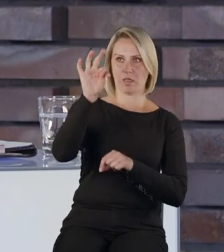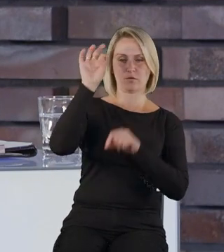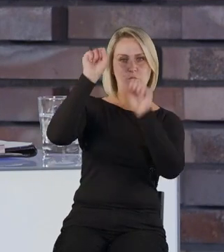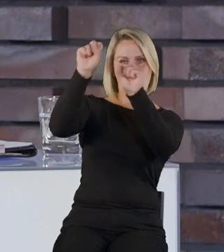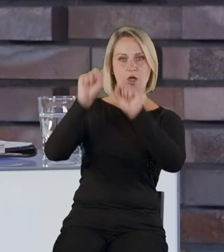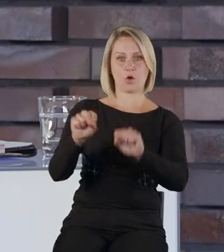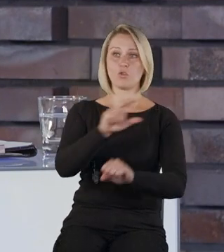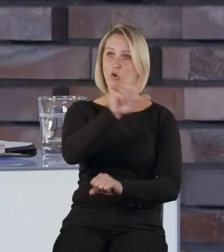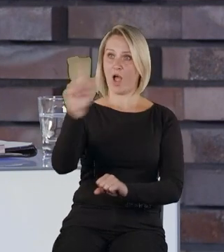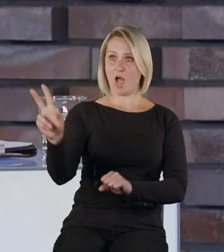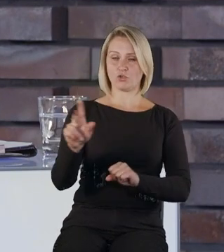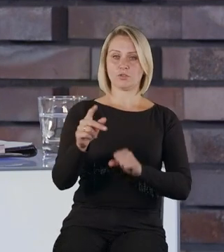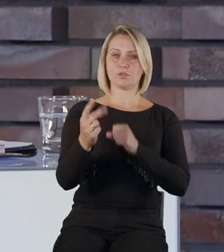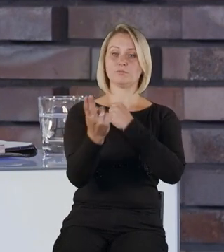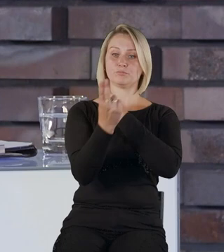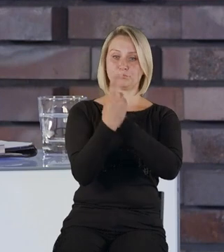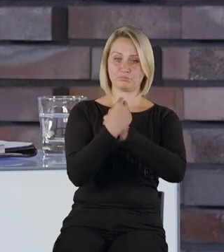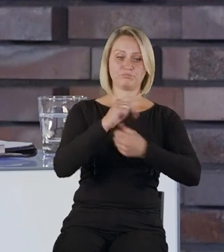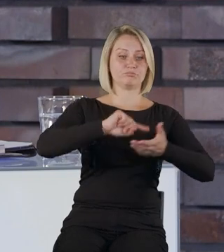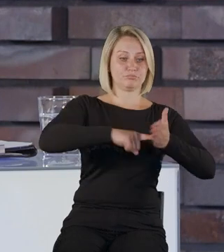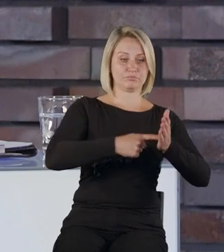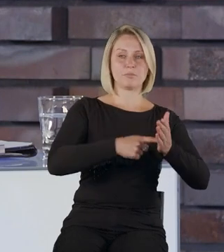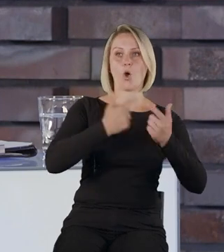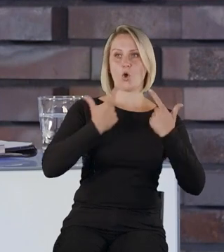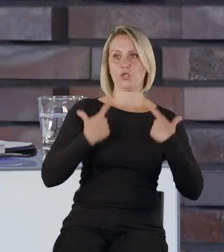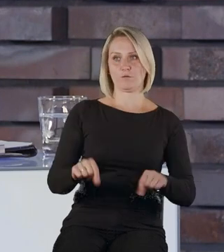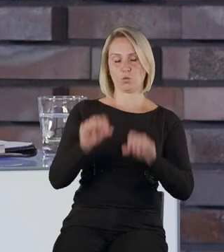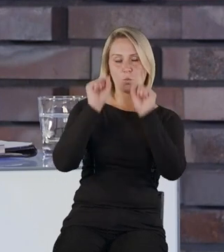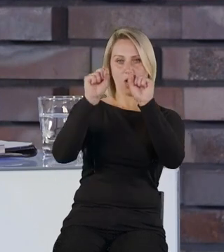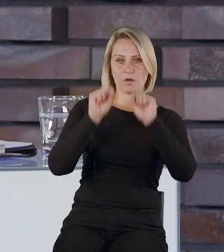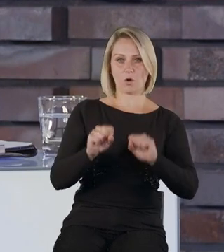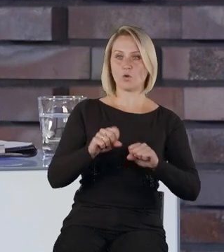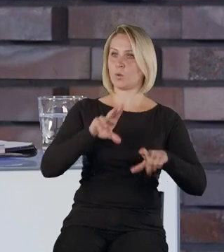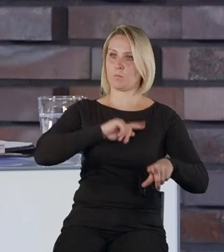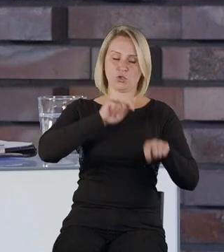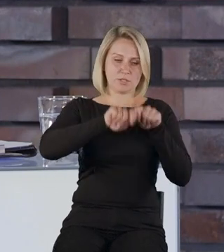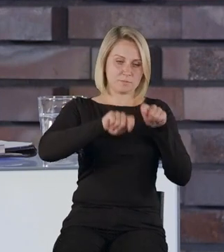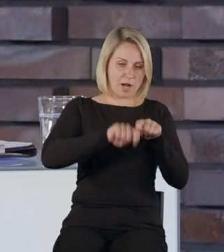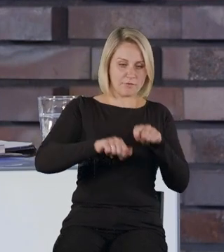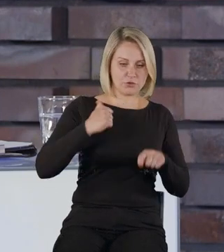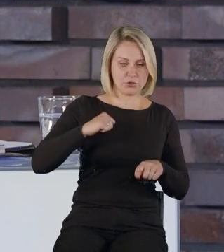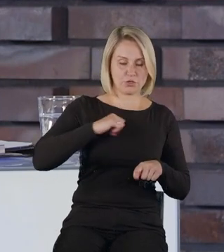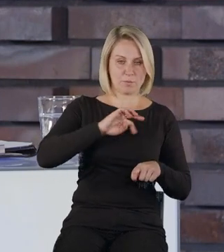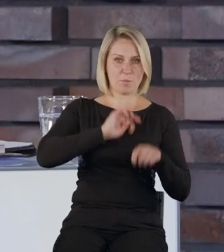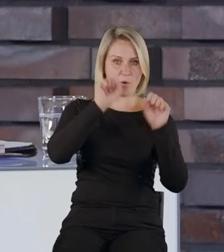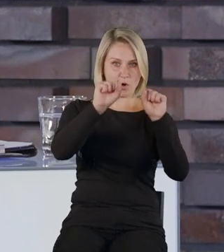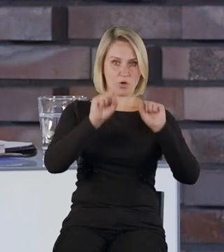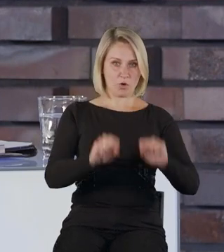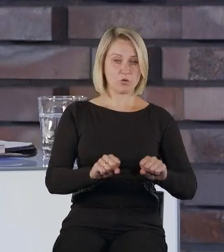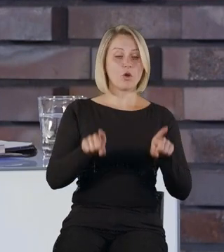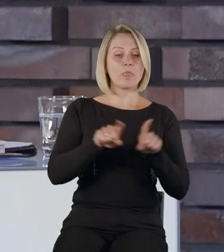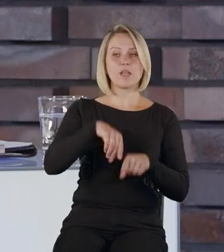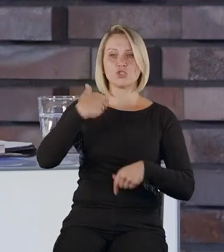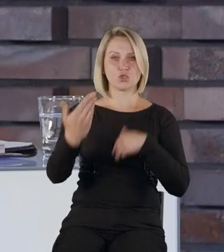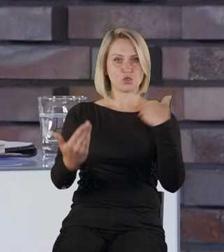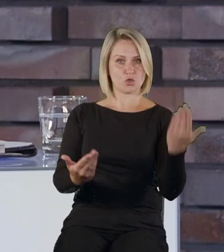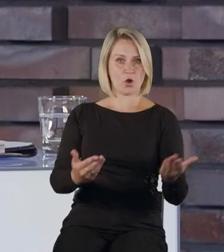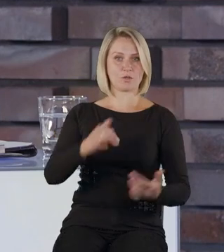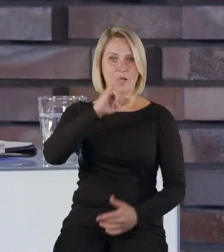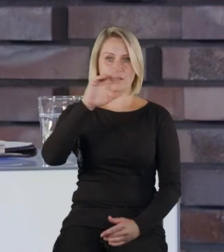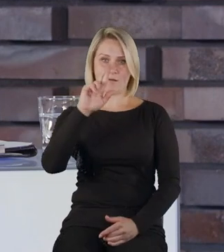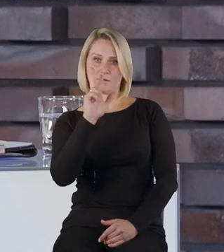każdy kandydat może sprawdzić, czy został zakwalifikowany na dany kierunek. Oprócz tego również na stronie